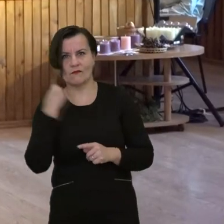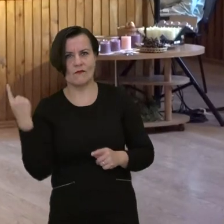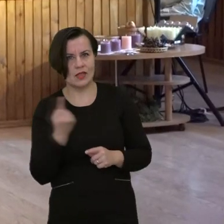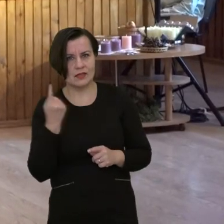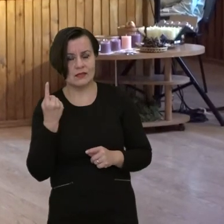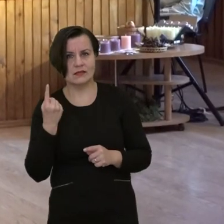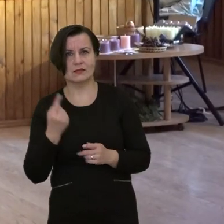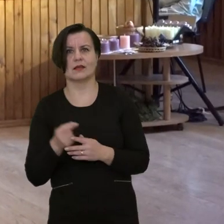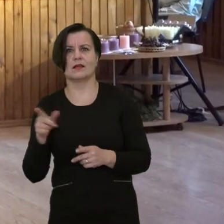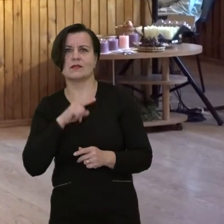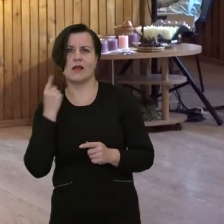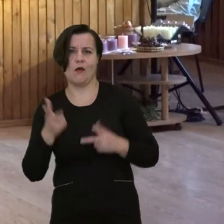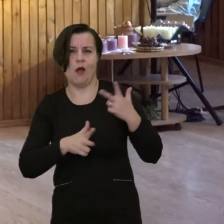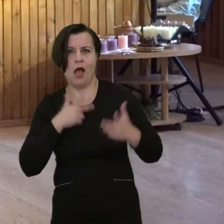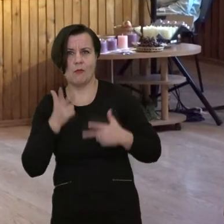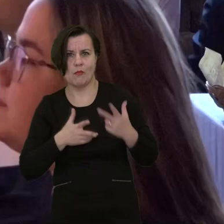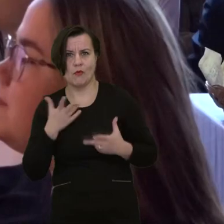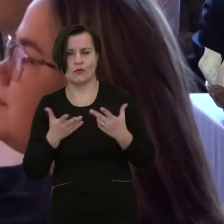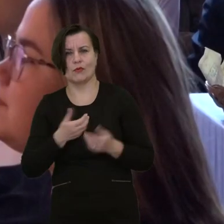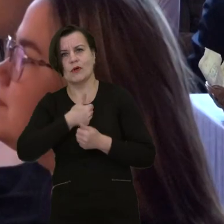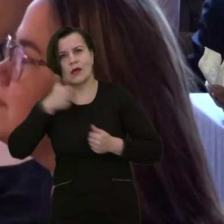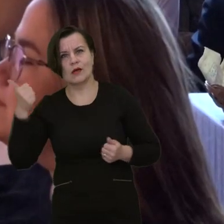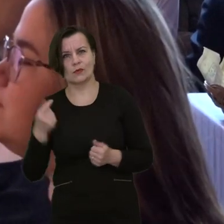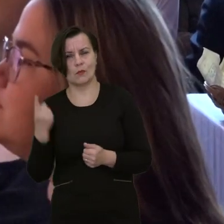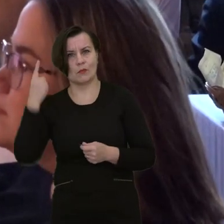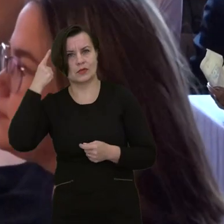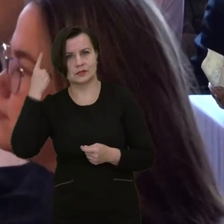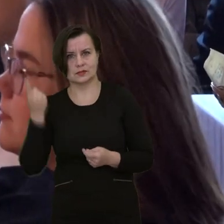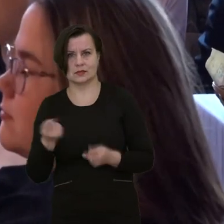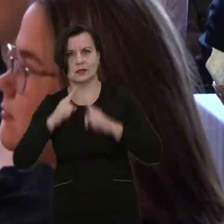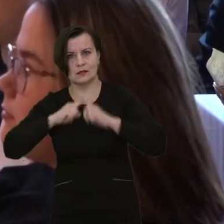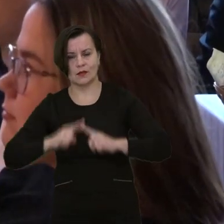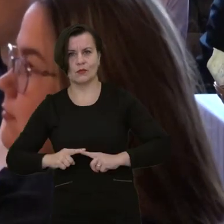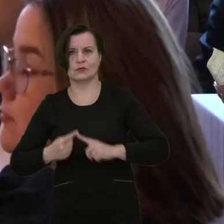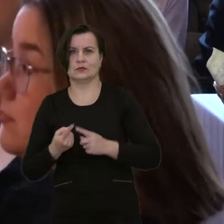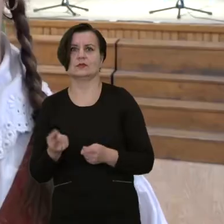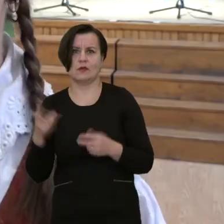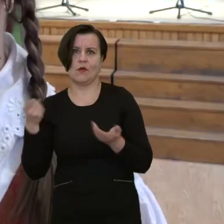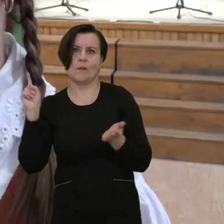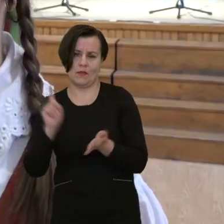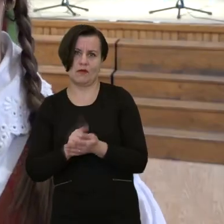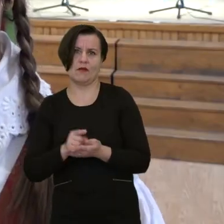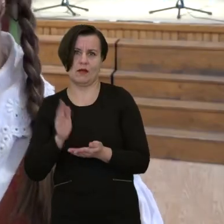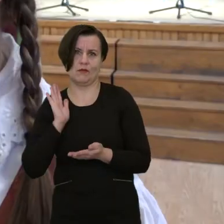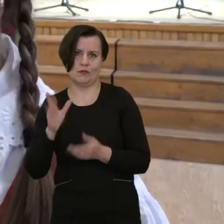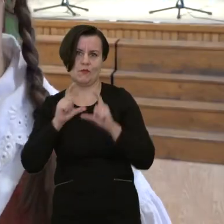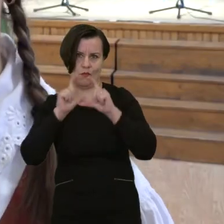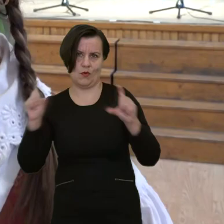vienintelė, labai kupina emocijų, gerų prisiminimų, tautiška,